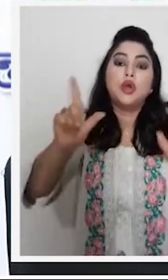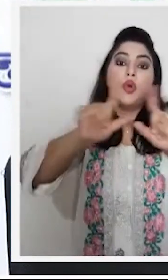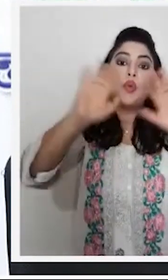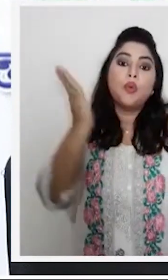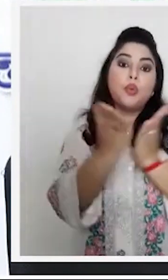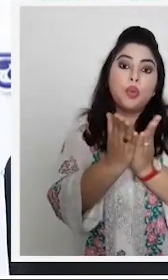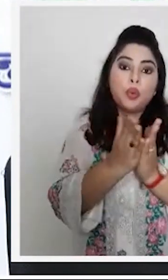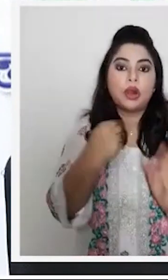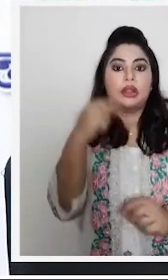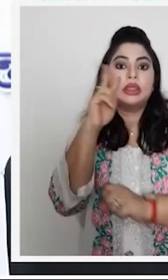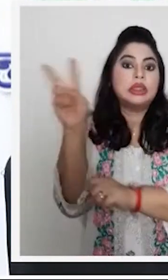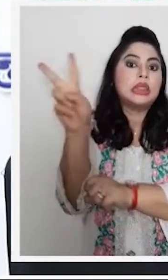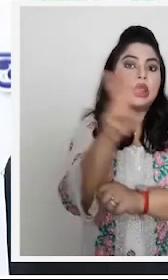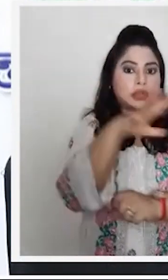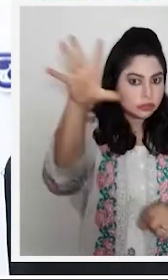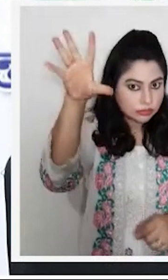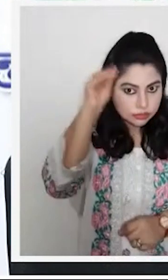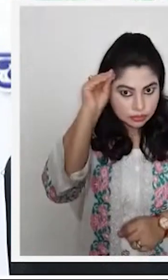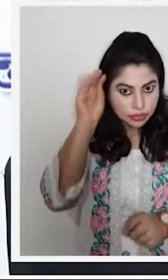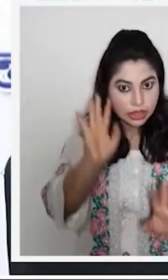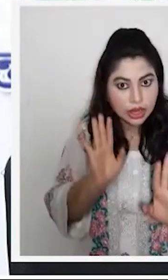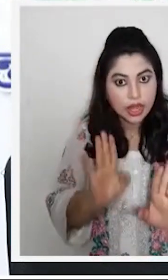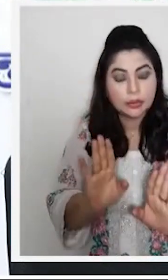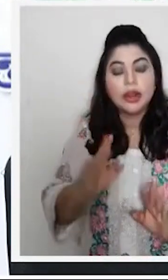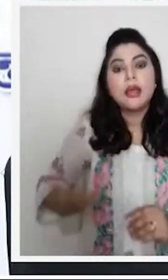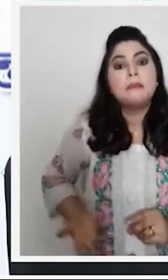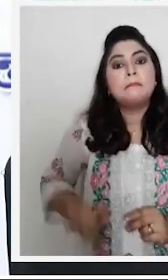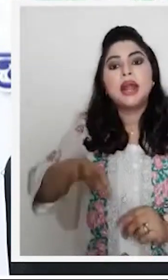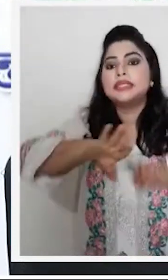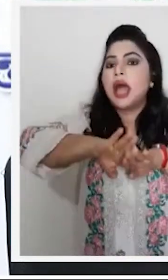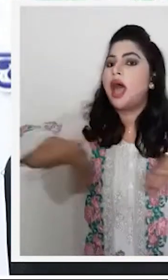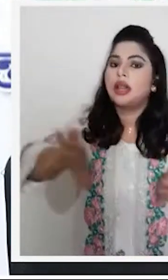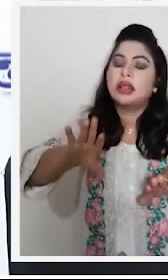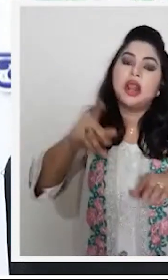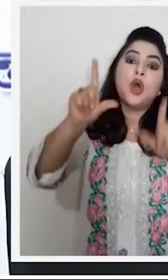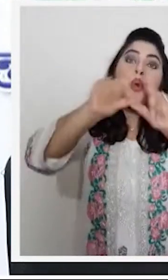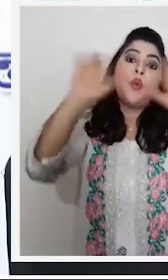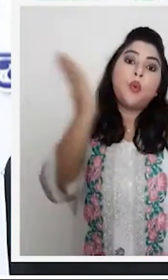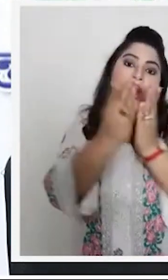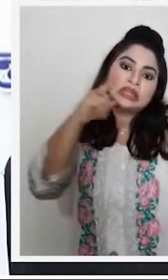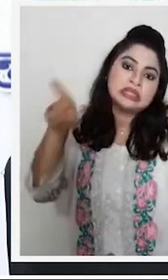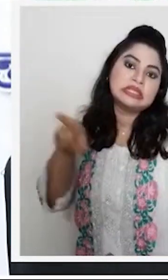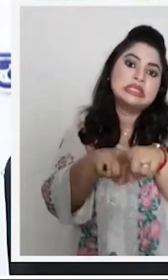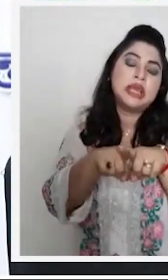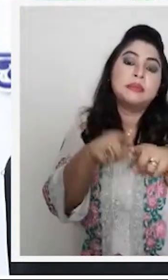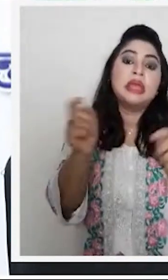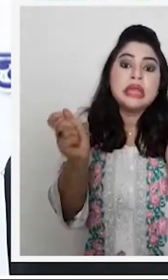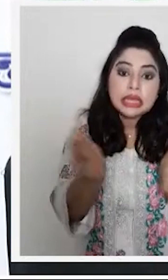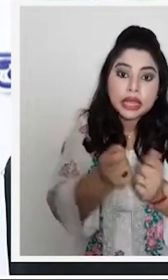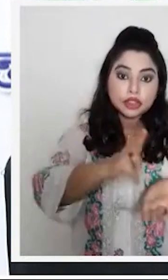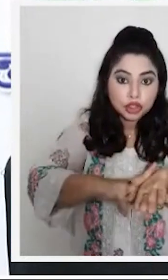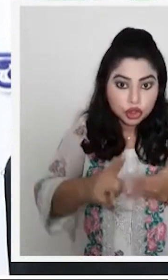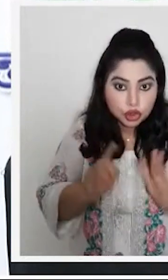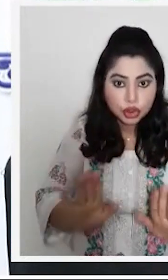মাননীয় প্রধানমন্ত্রী শেখ হাসিনার উপরে ভরসা রাখুন এবং বিশ্বের করোনা বাস্তবতার প্রতিও লক্ষ্য রাখুন। বাংলাদেশ ব্যতিক্রমী কোনো দেশ